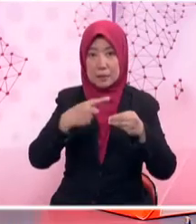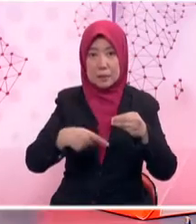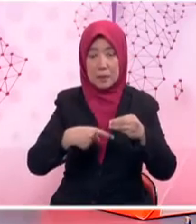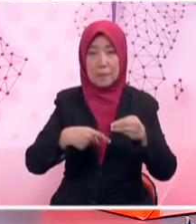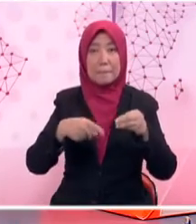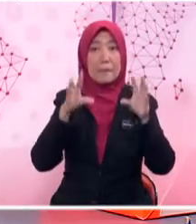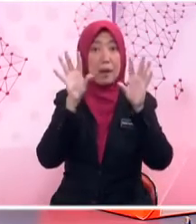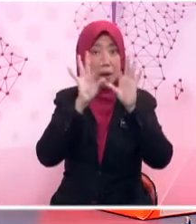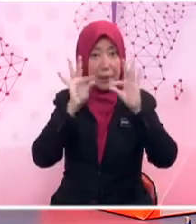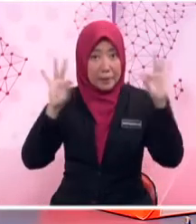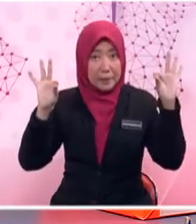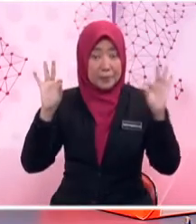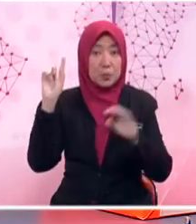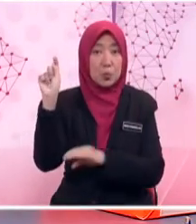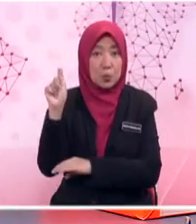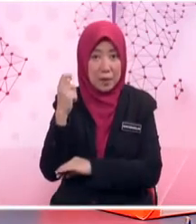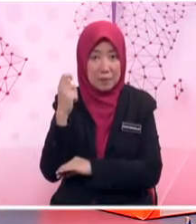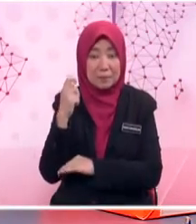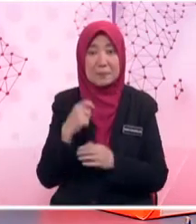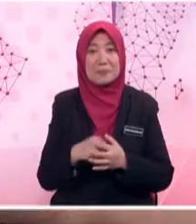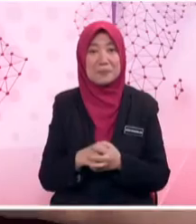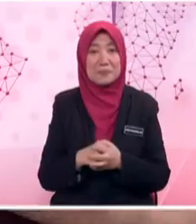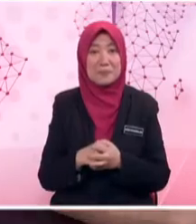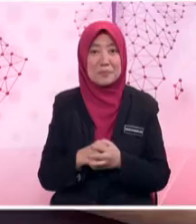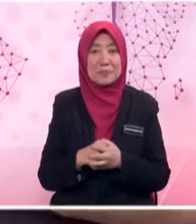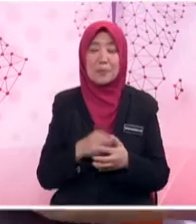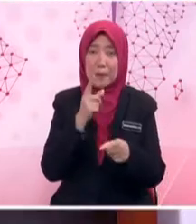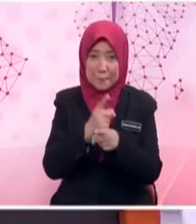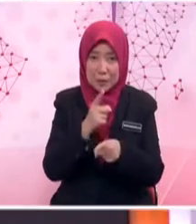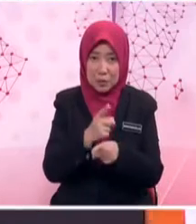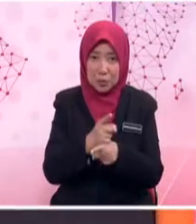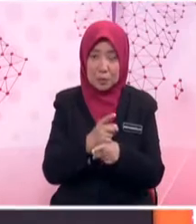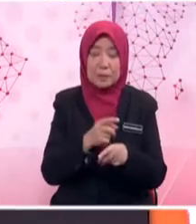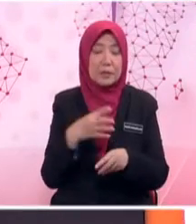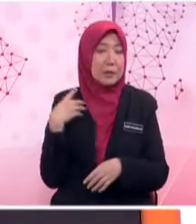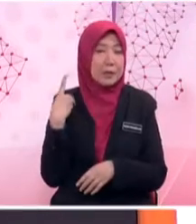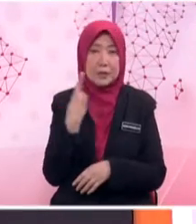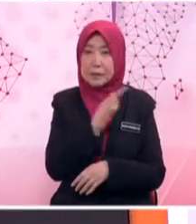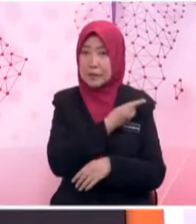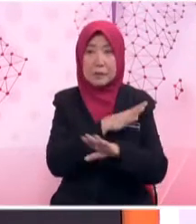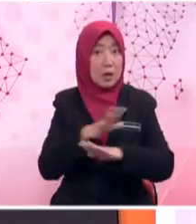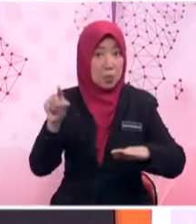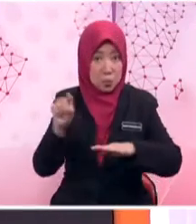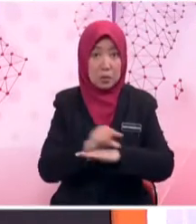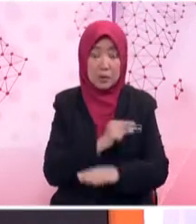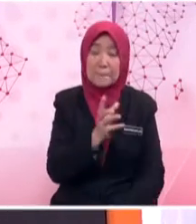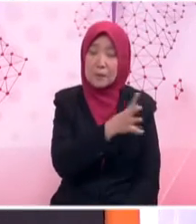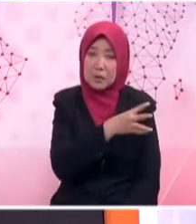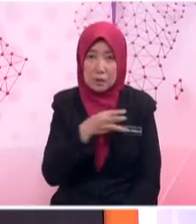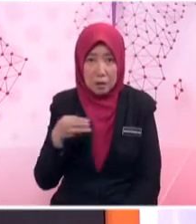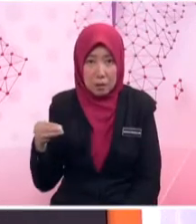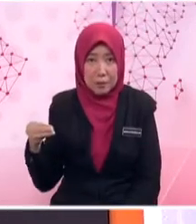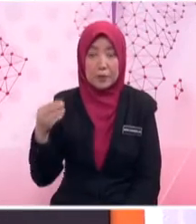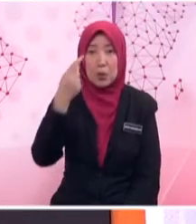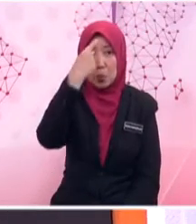ayat tunggal. Okey. Apa yang Rina cakap tu betul. Kita tak guna perkataan dan, untuk dan sebagainya, sebab